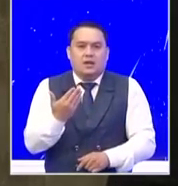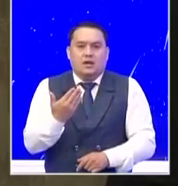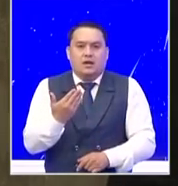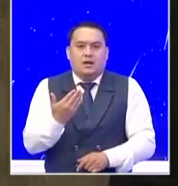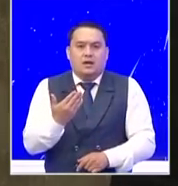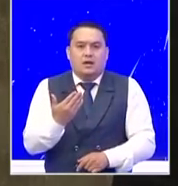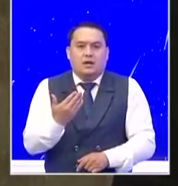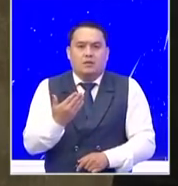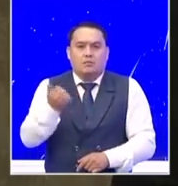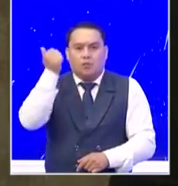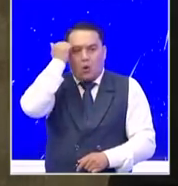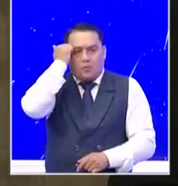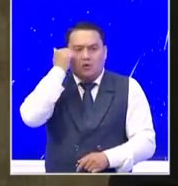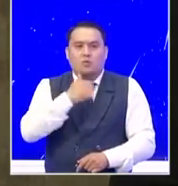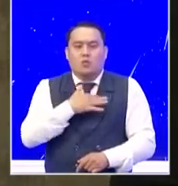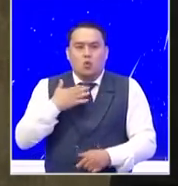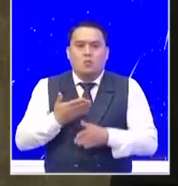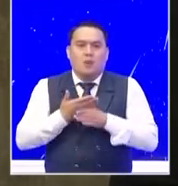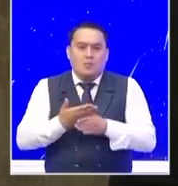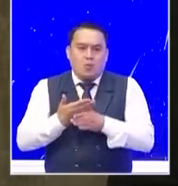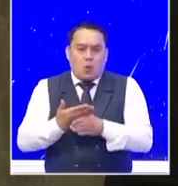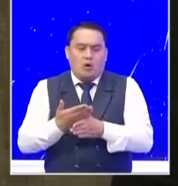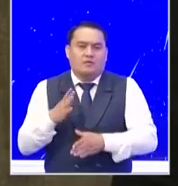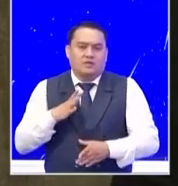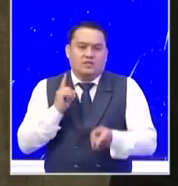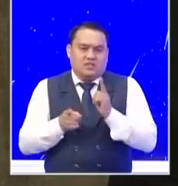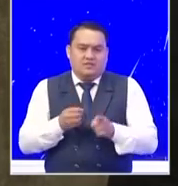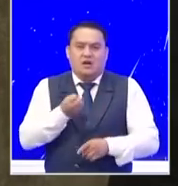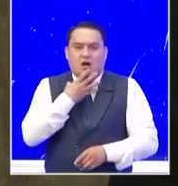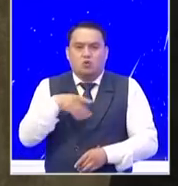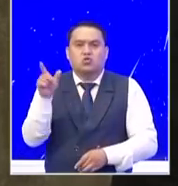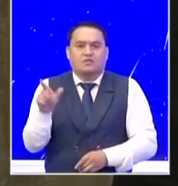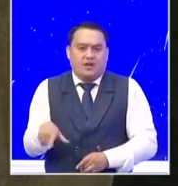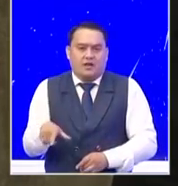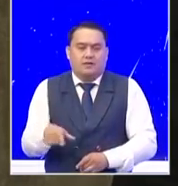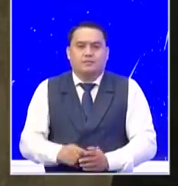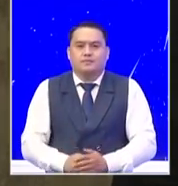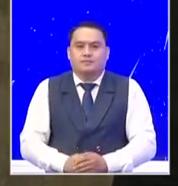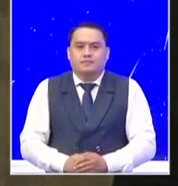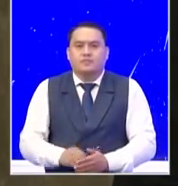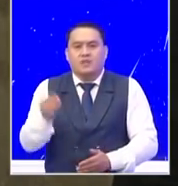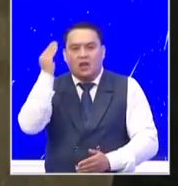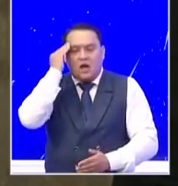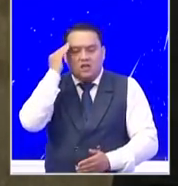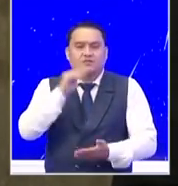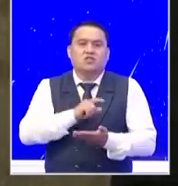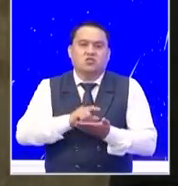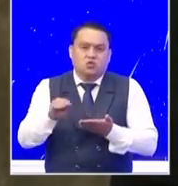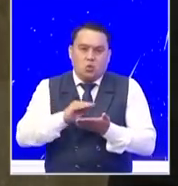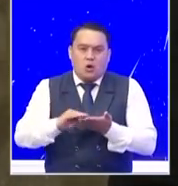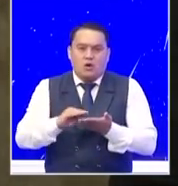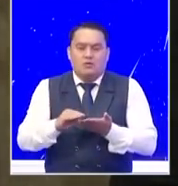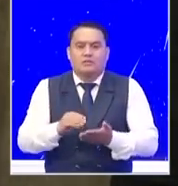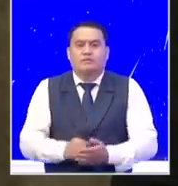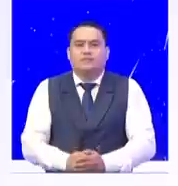которые будут помнить его. Он много кому помог. Это был действительно очень хороший человек, талантливый журналист и